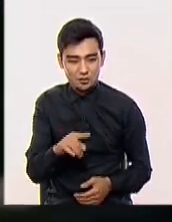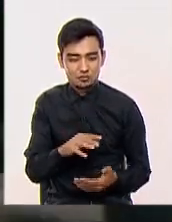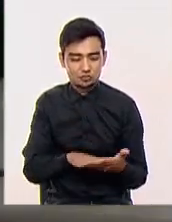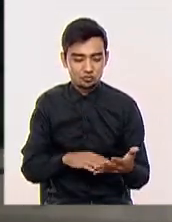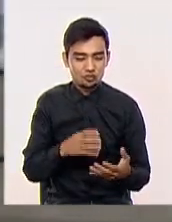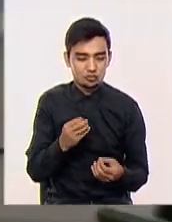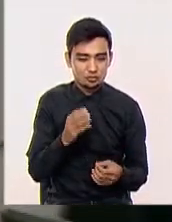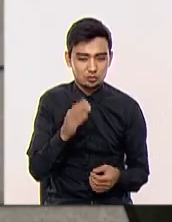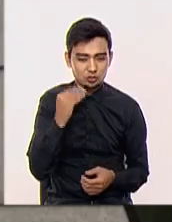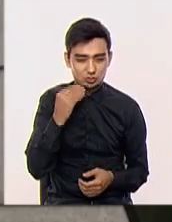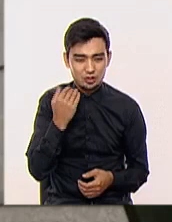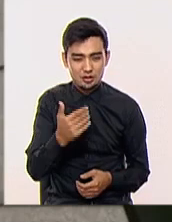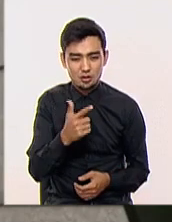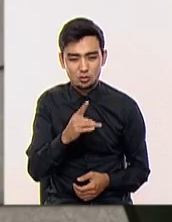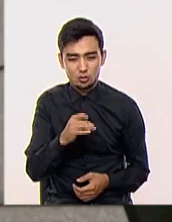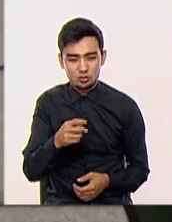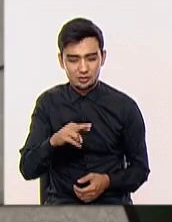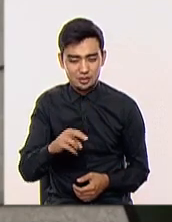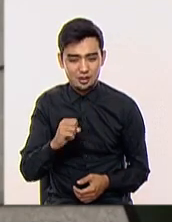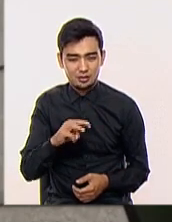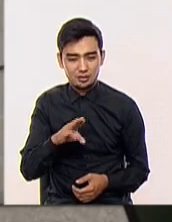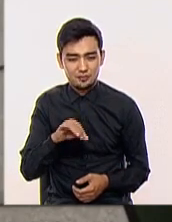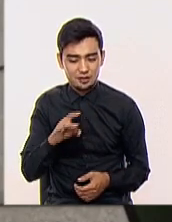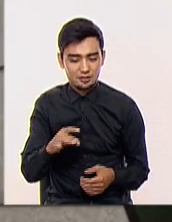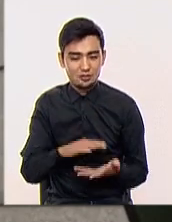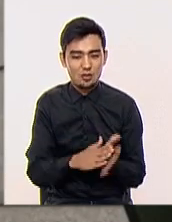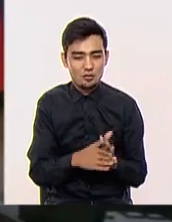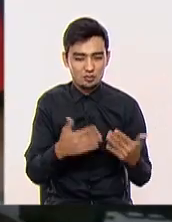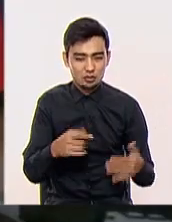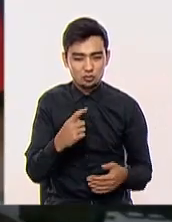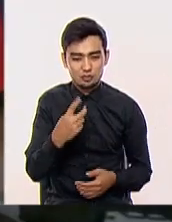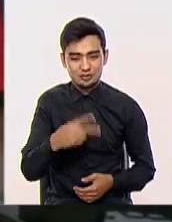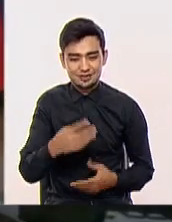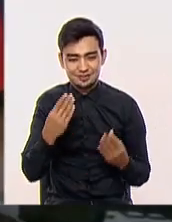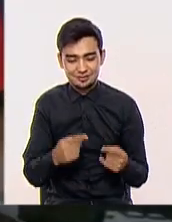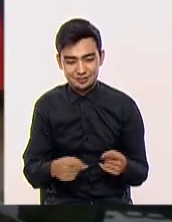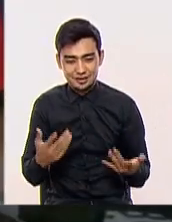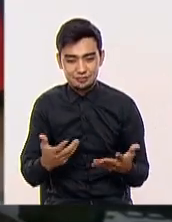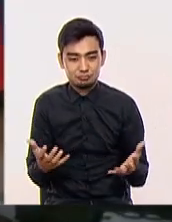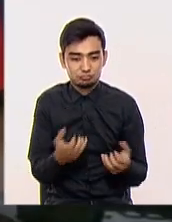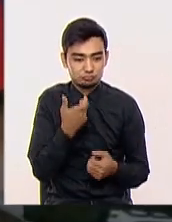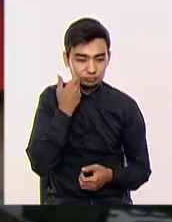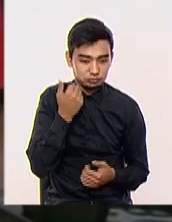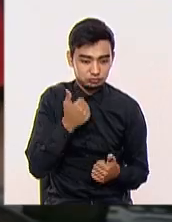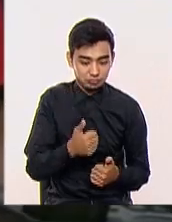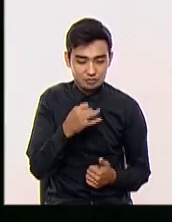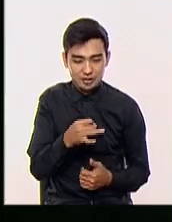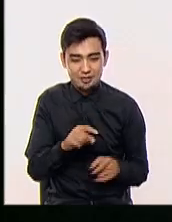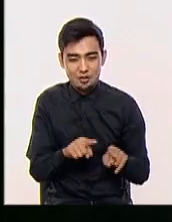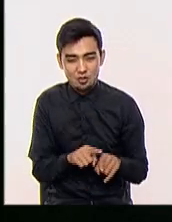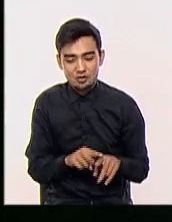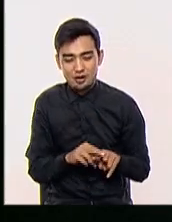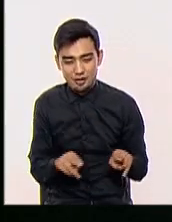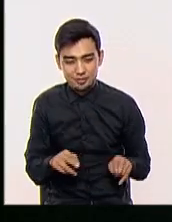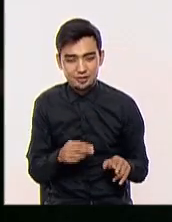министр обороны Турции Хулуси Акар. Пока сделка заключена на 120 дней. Если опыт окажется успешным, схожую модель